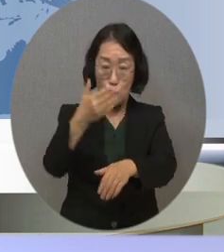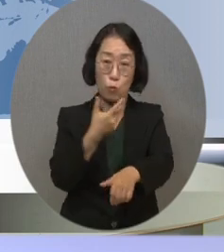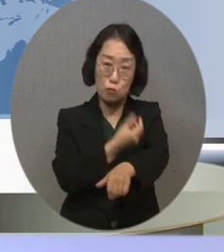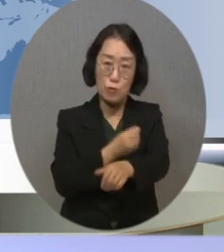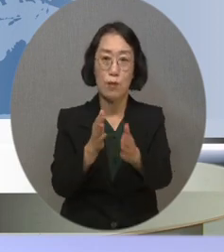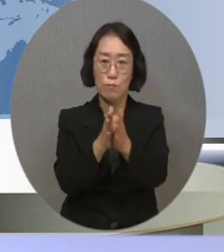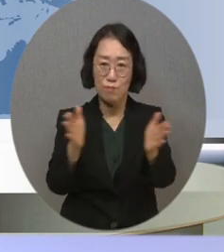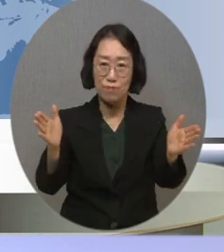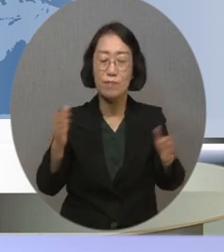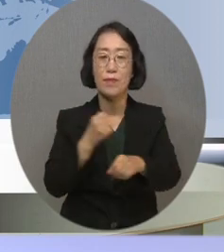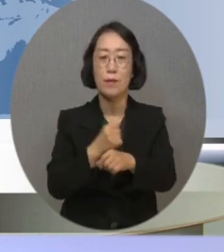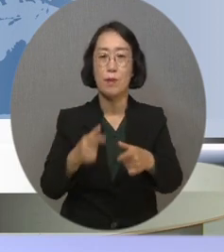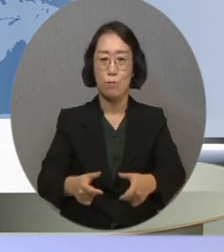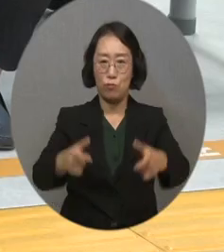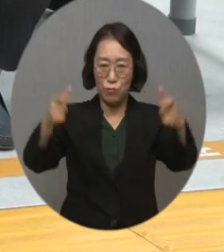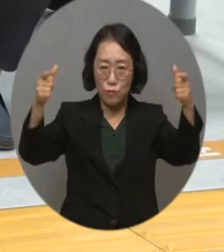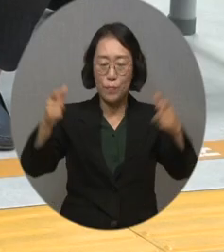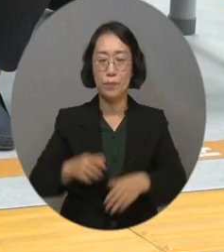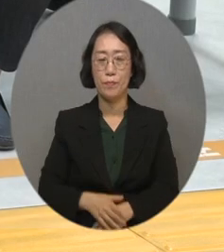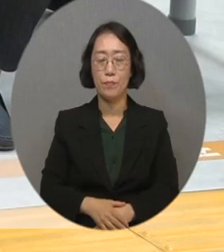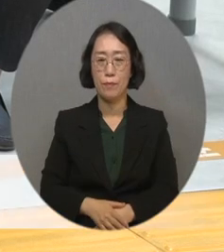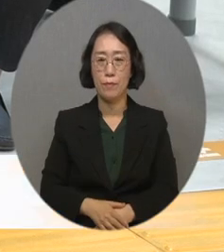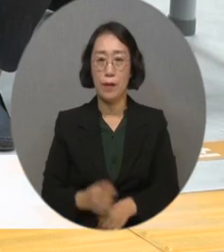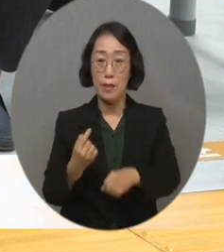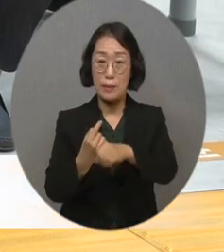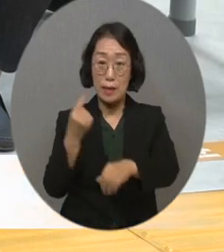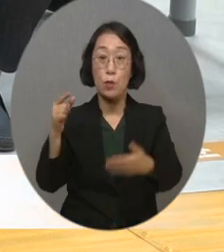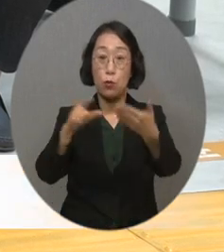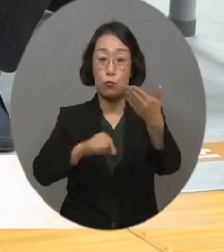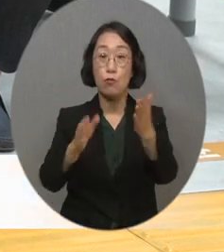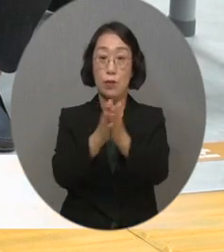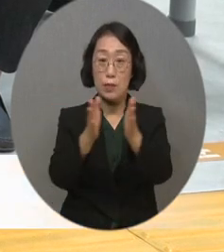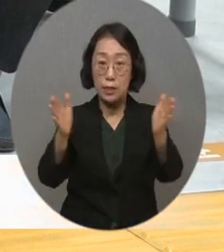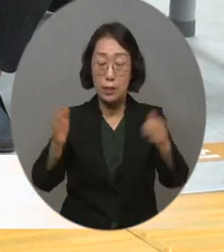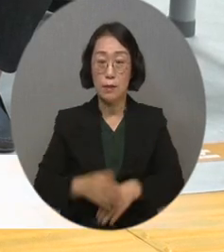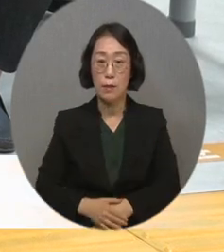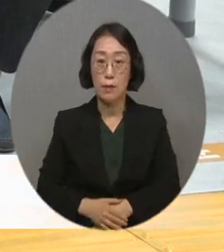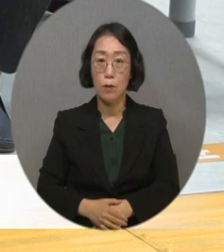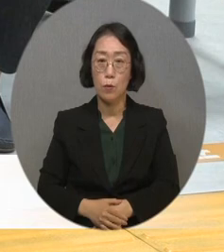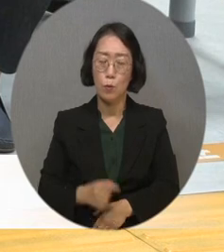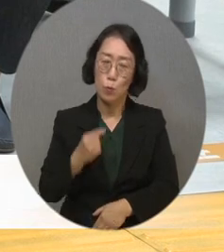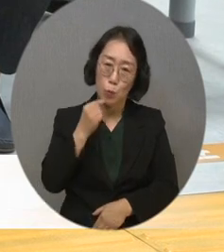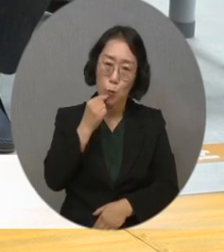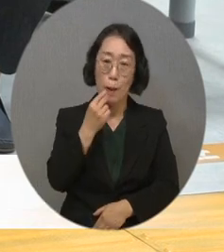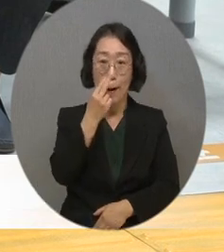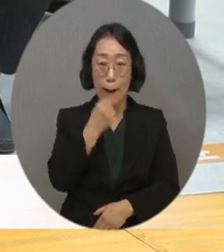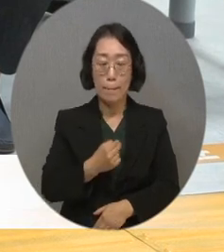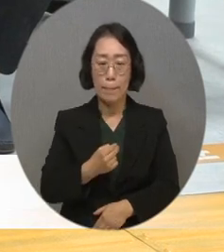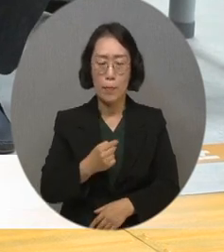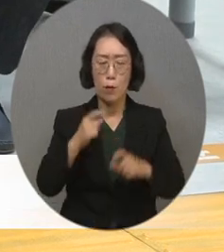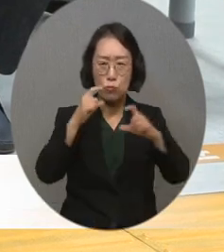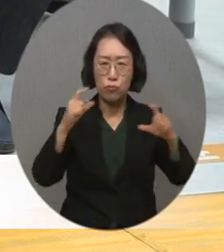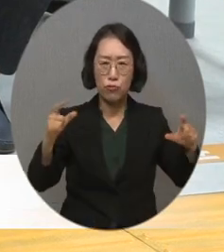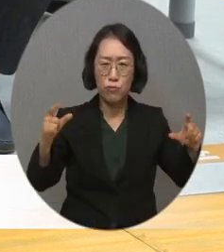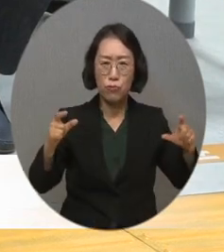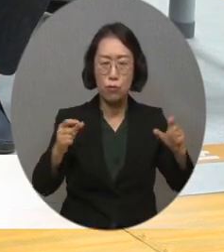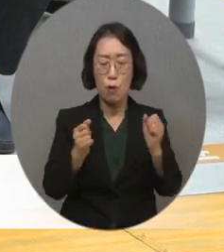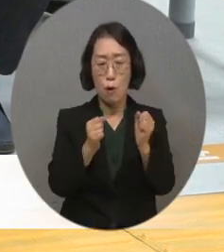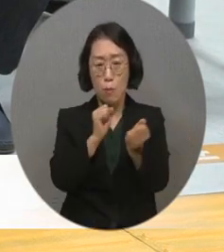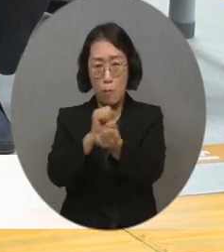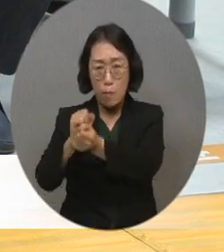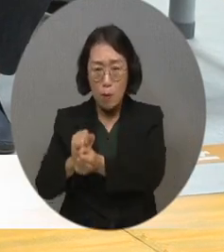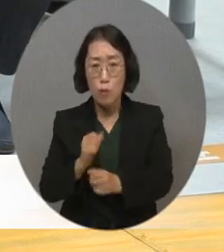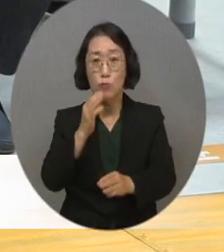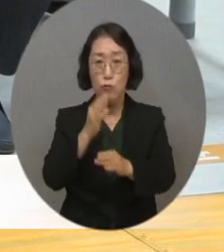기자가 전합니다 지난해 9월 시작된 독감 유행주의보가 1년 넘게 이어지는 사상 초유의